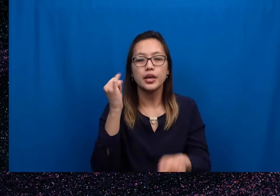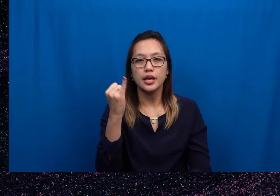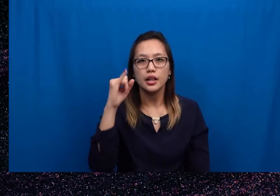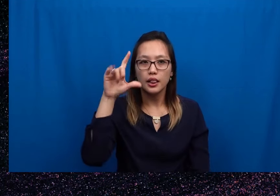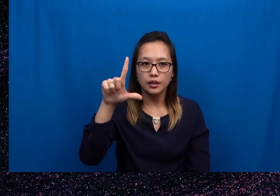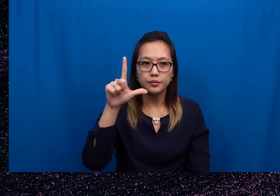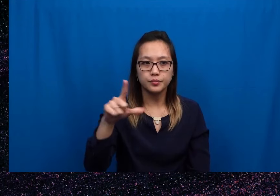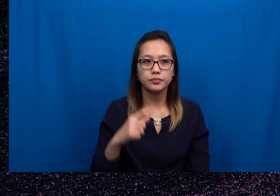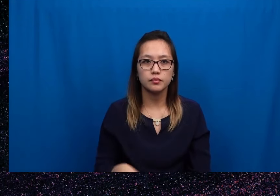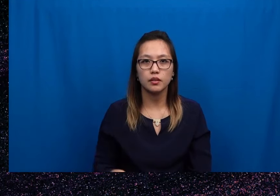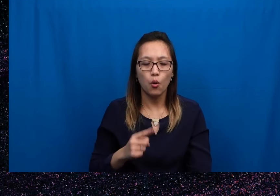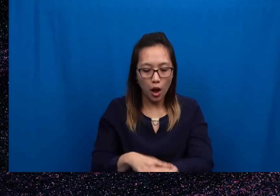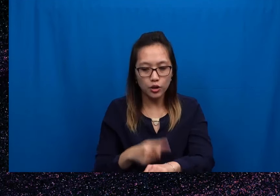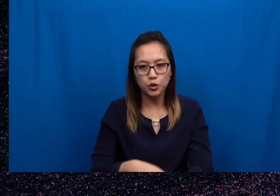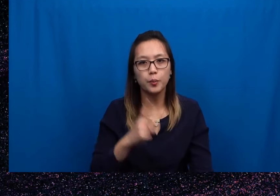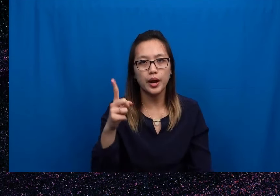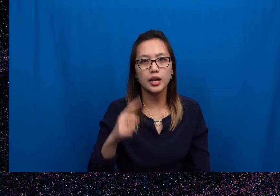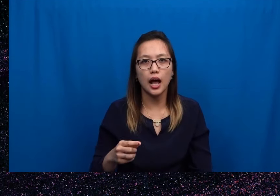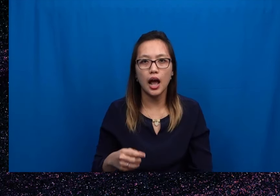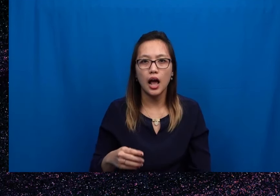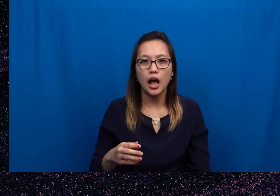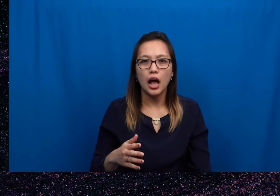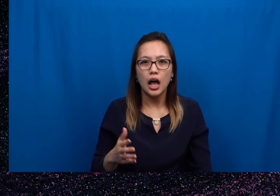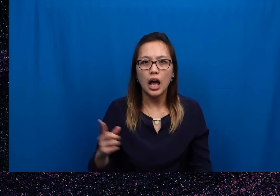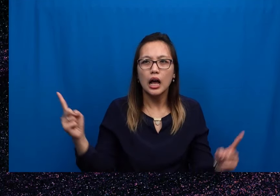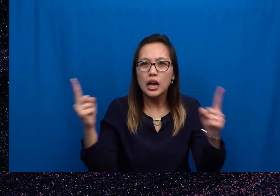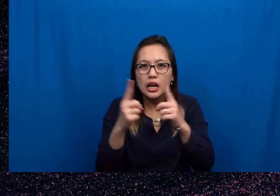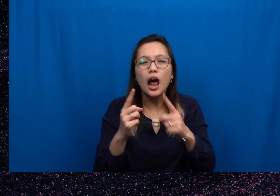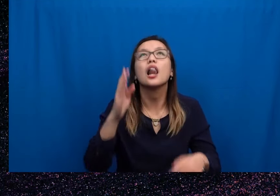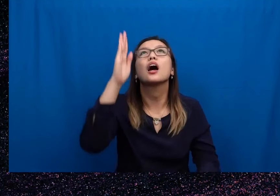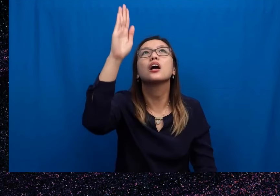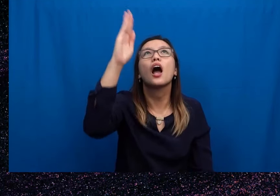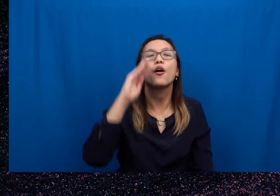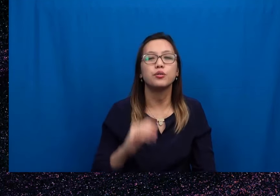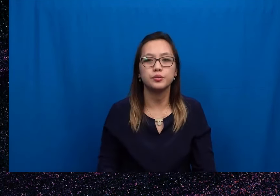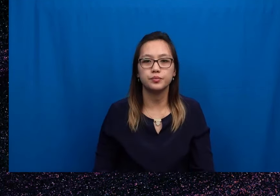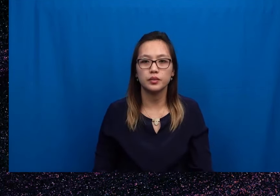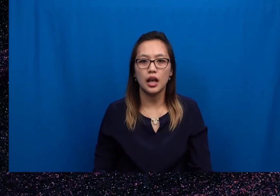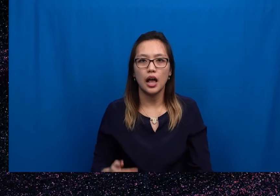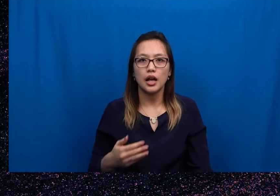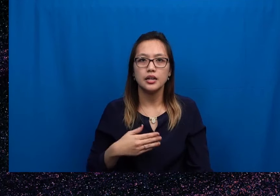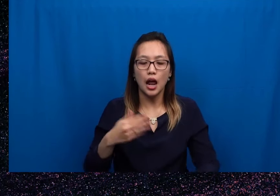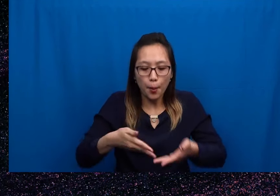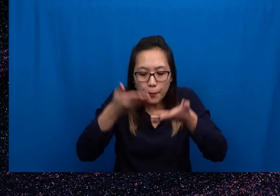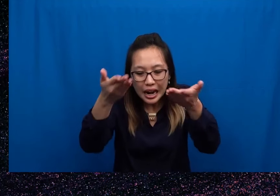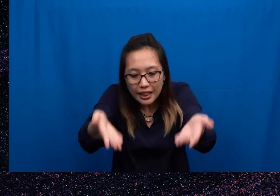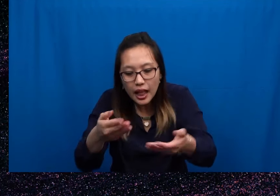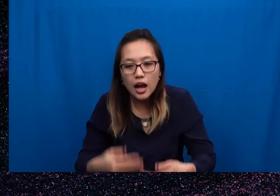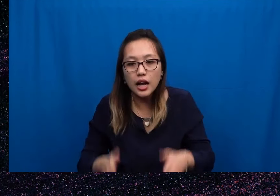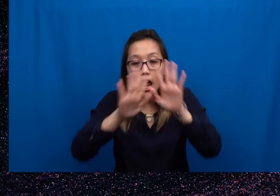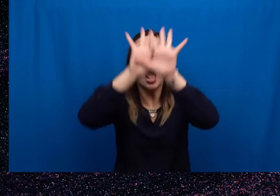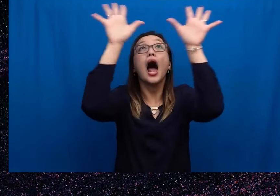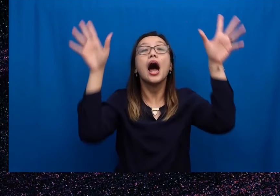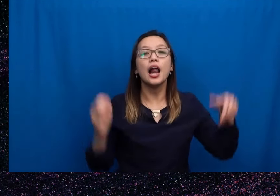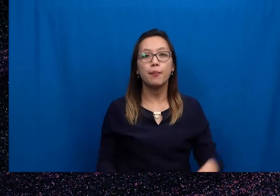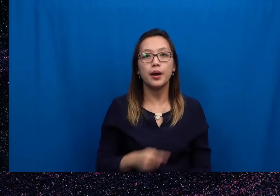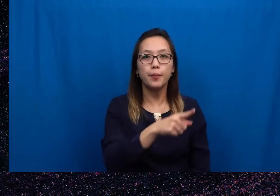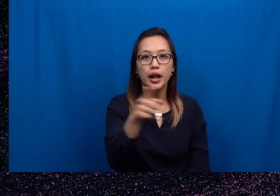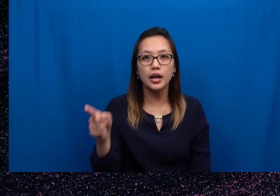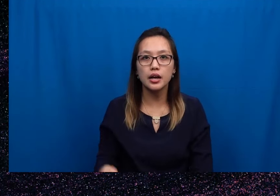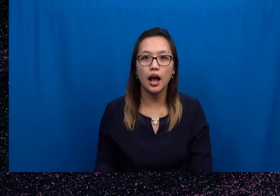Ketika mereka mengenal kuasa kebangkitan-Mu dan menaruh pengharapan mereka sepenuhnya pada kuasa